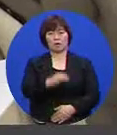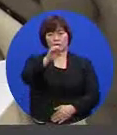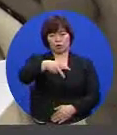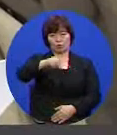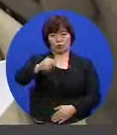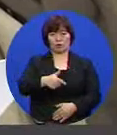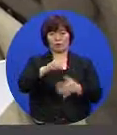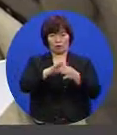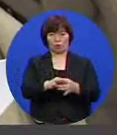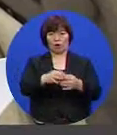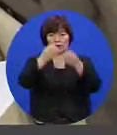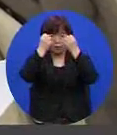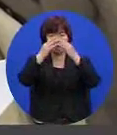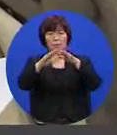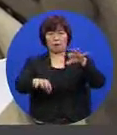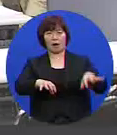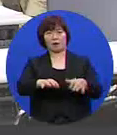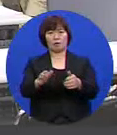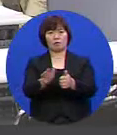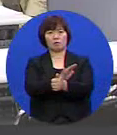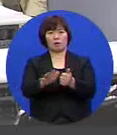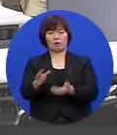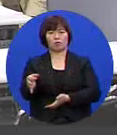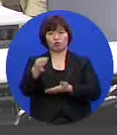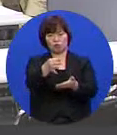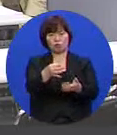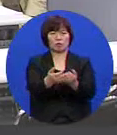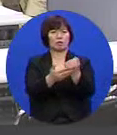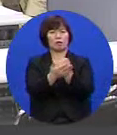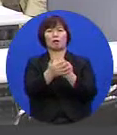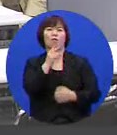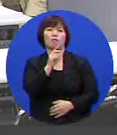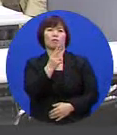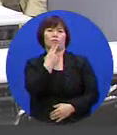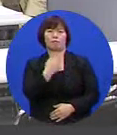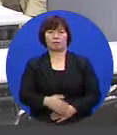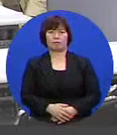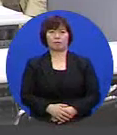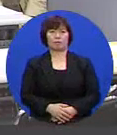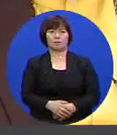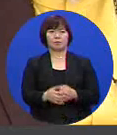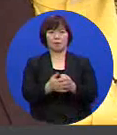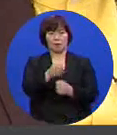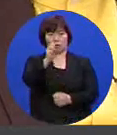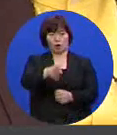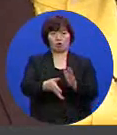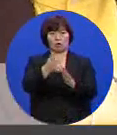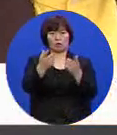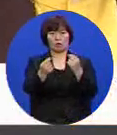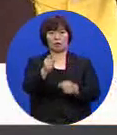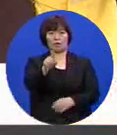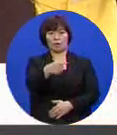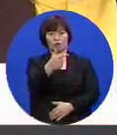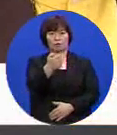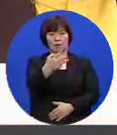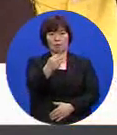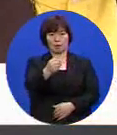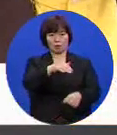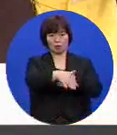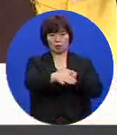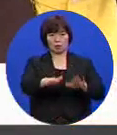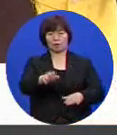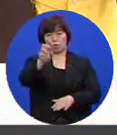잔재인 새마을회에 혈세로 장학금을 주는 특혜를 줄 이유가 없다는 겁니다. 광주시같이 163만 원씩 지금